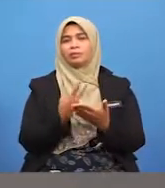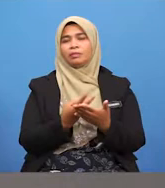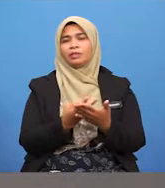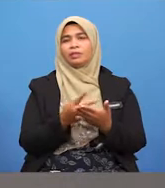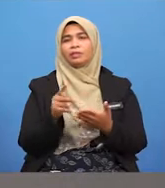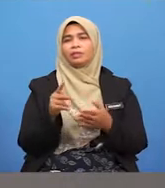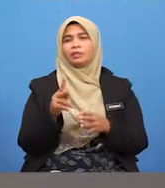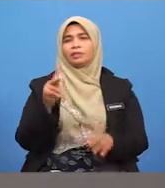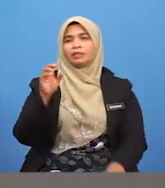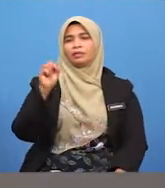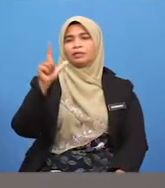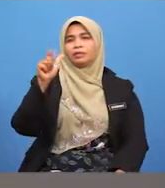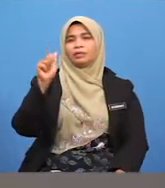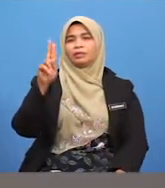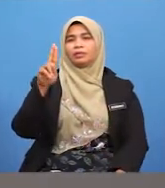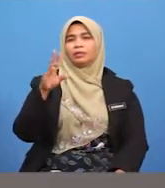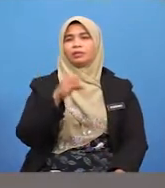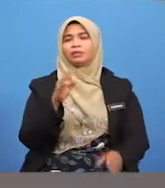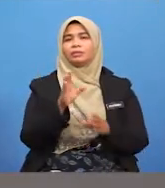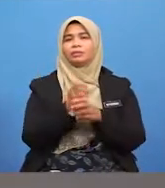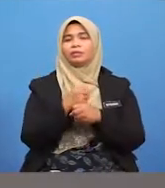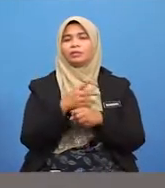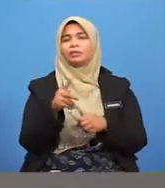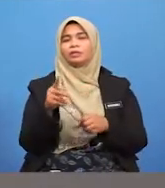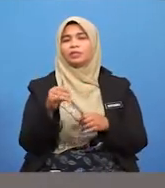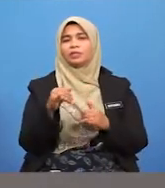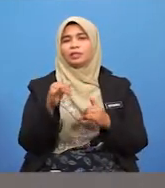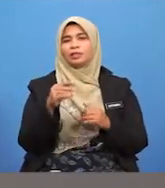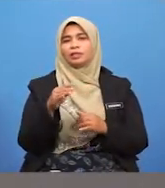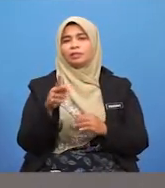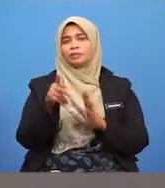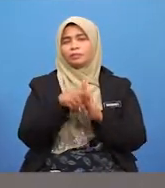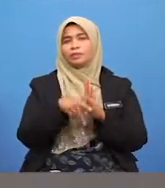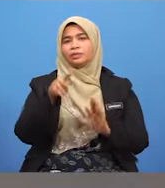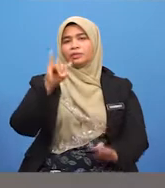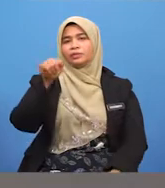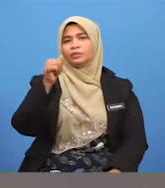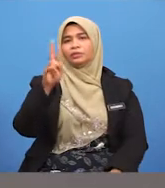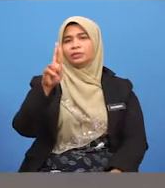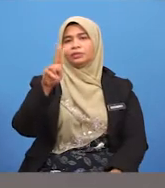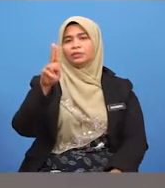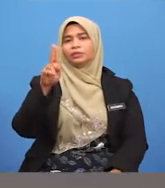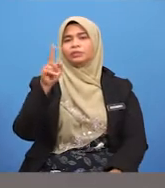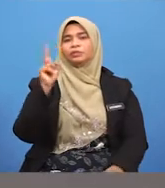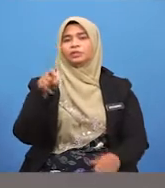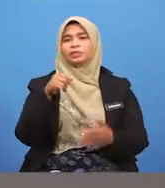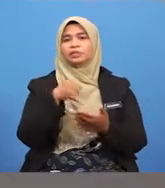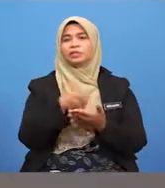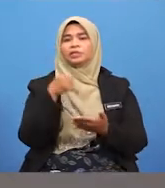dan bentuk kan penjuru Cole mestilah tajam